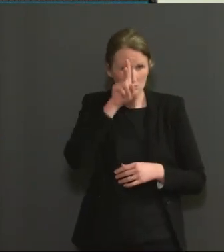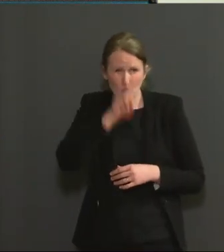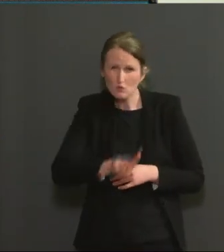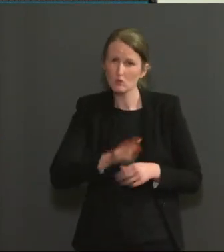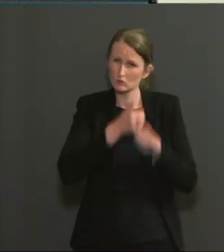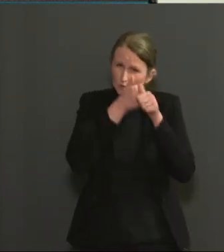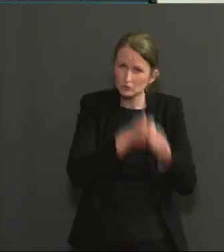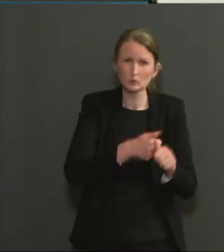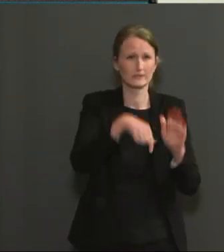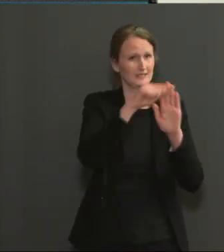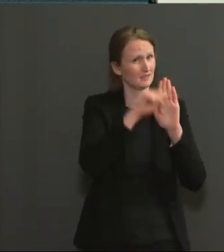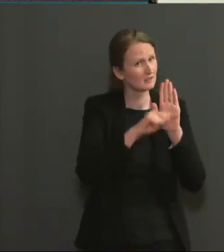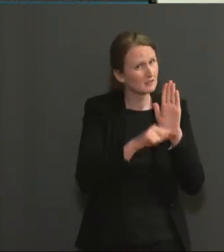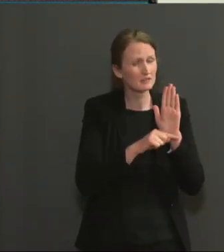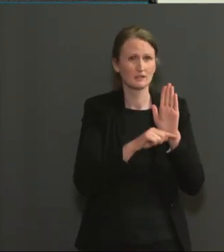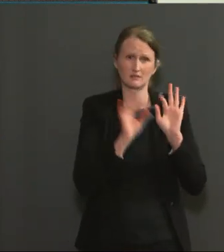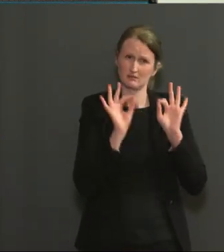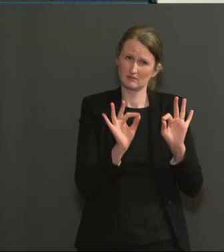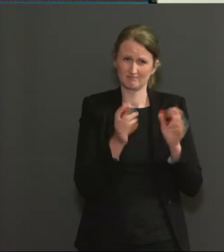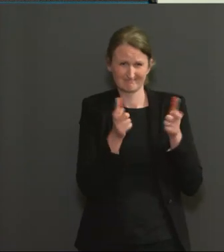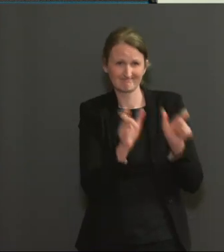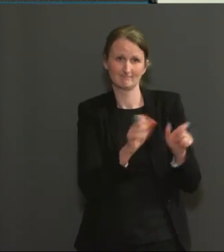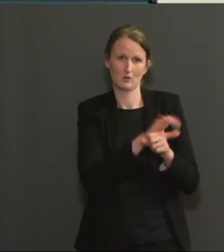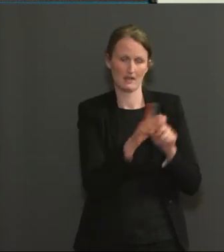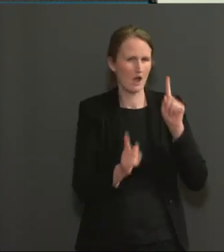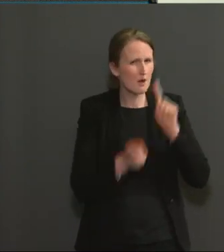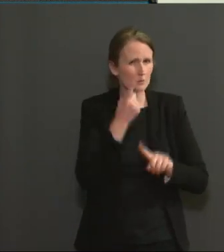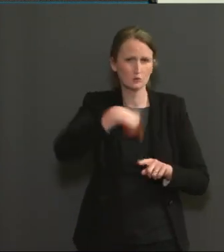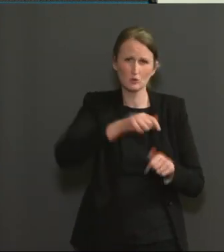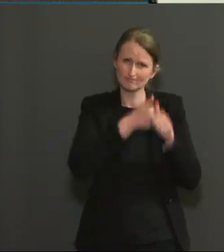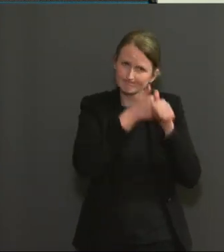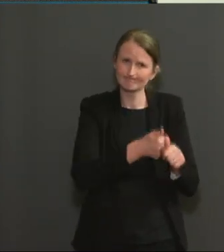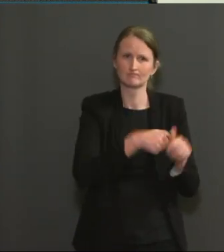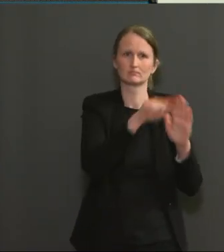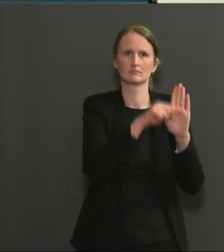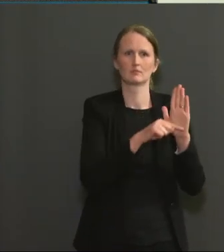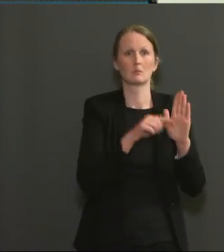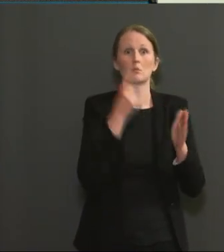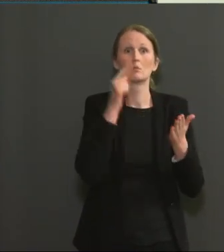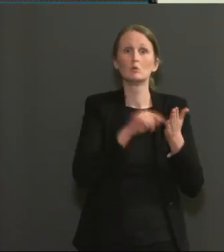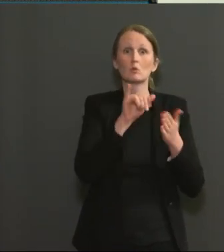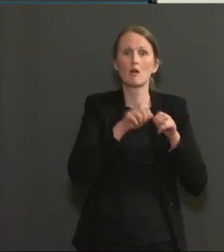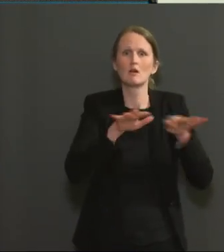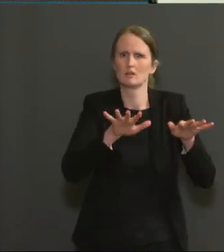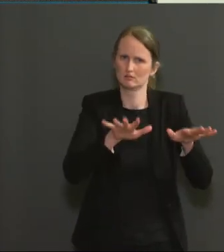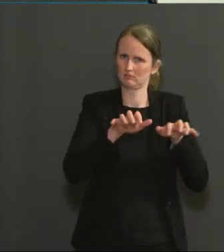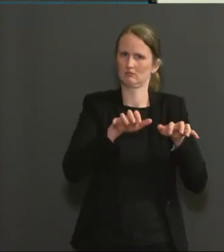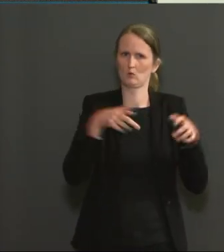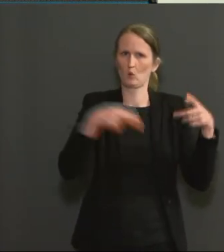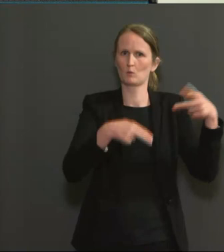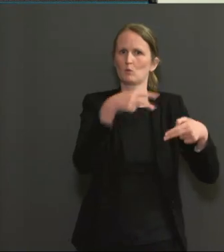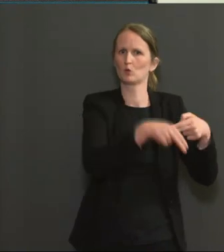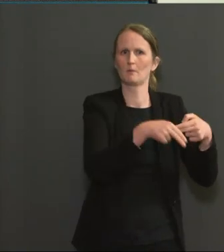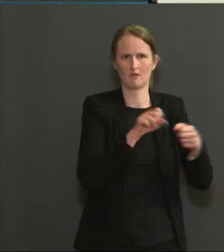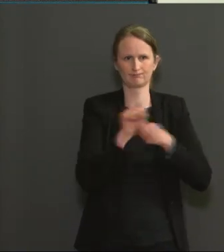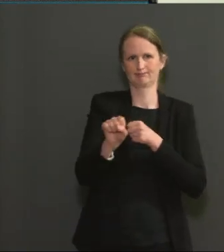garde de manière à éviter une partie des contaminations potentielles et d'autre part ceci souigne une fois de plus